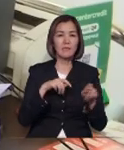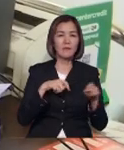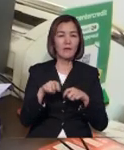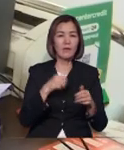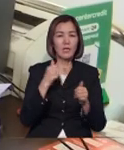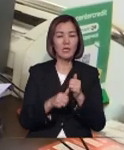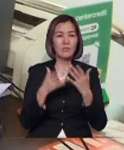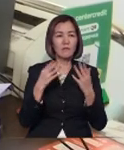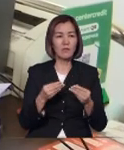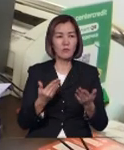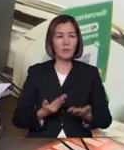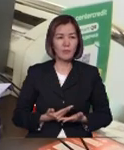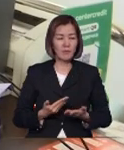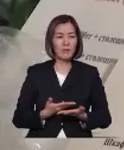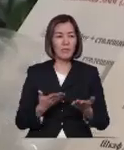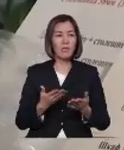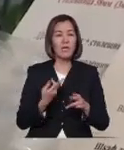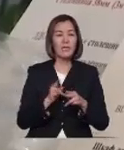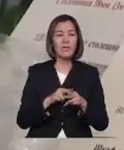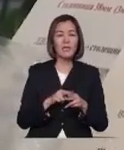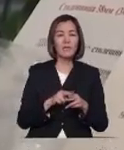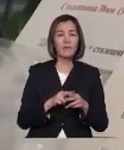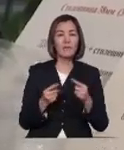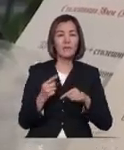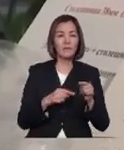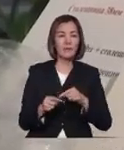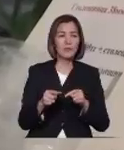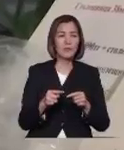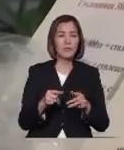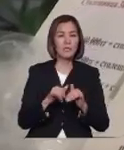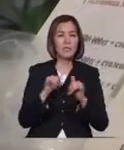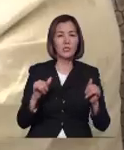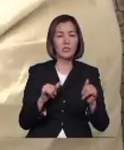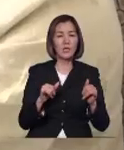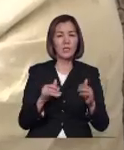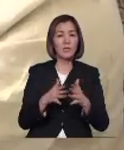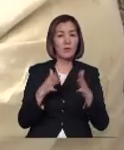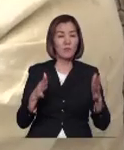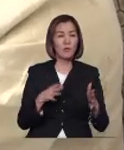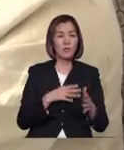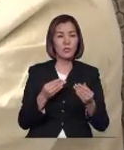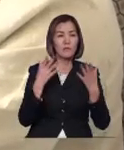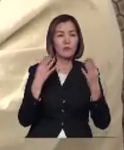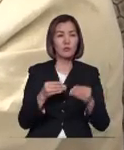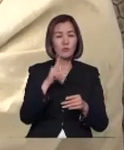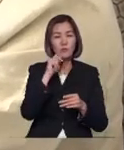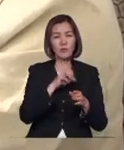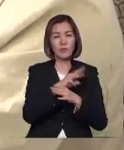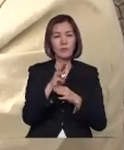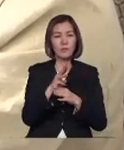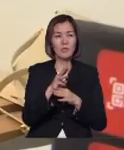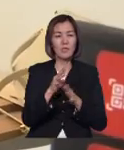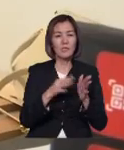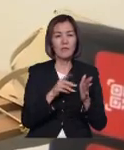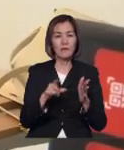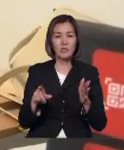повседневного народного потребления таким образом предприимчивый деловар расширяет бизнес на сегодняшний день мужчина обеспечил работой порядка